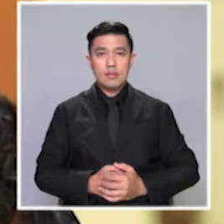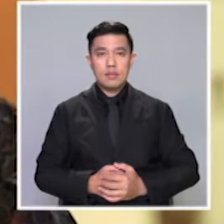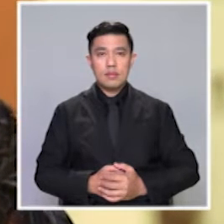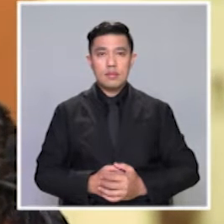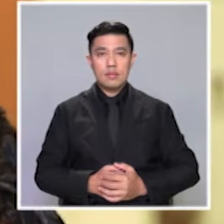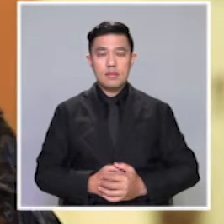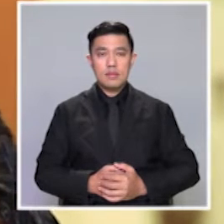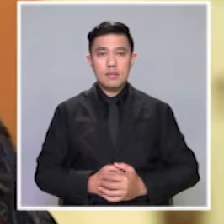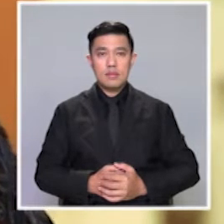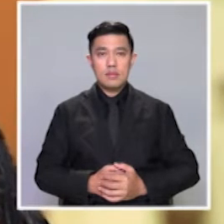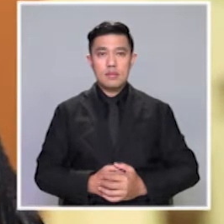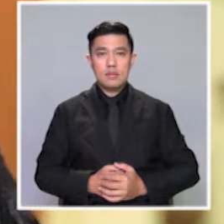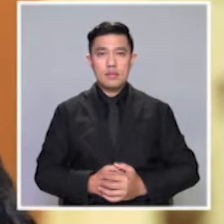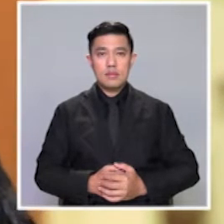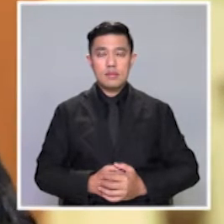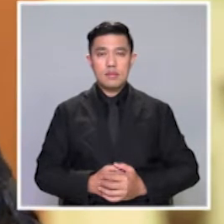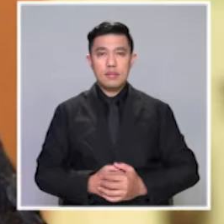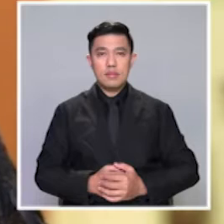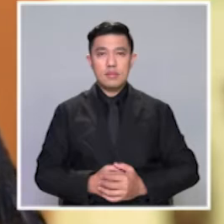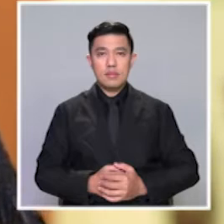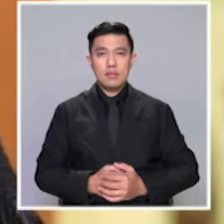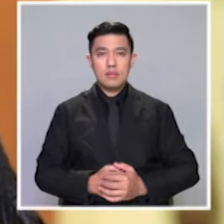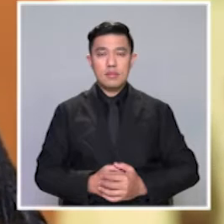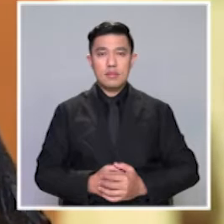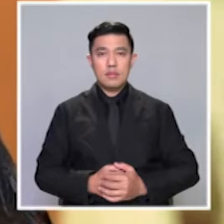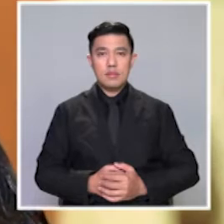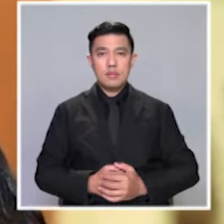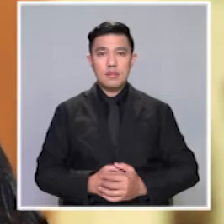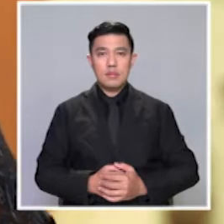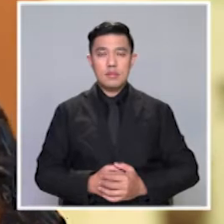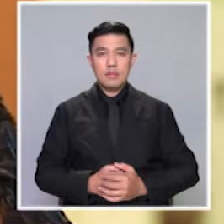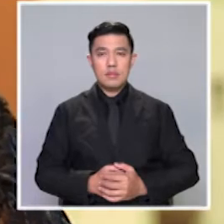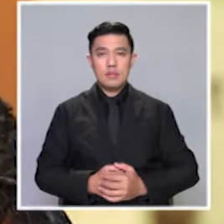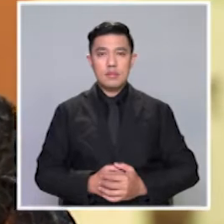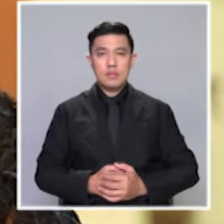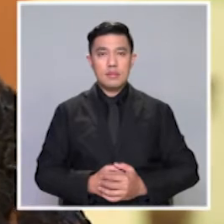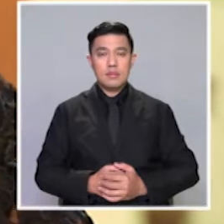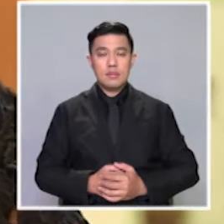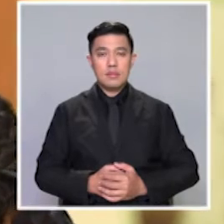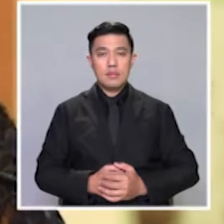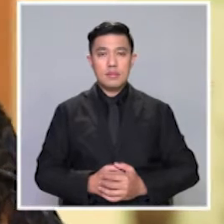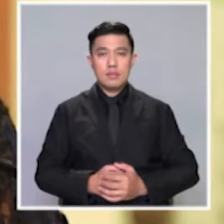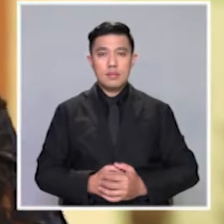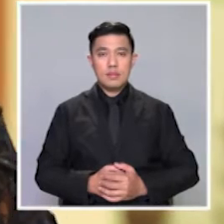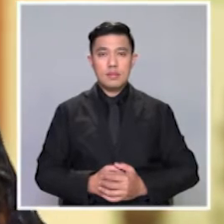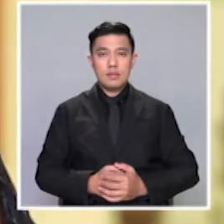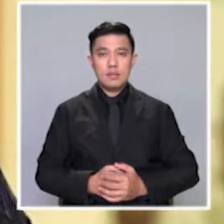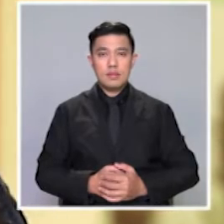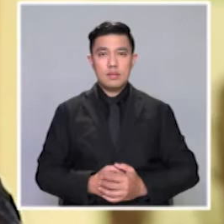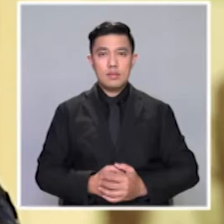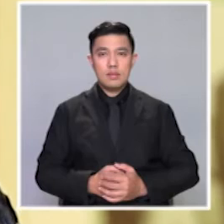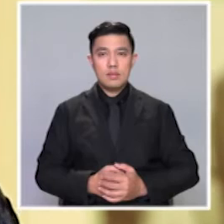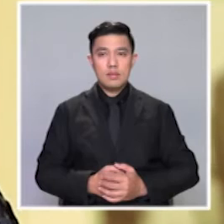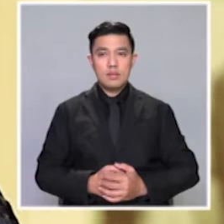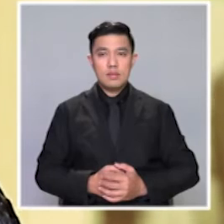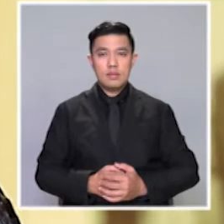นองเตี่ยลงสารวันเตี่ยลงเตี่ย